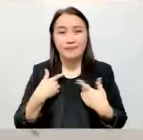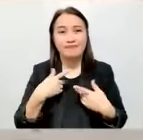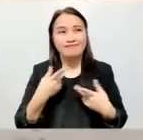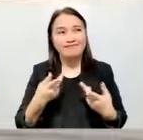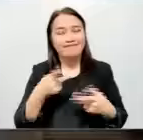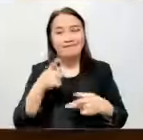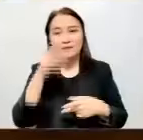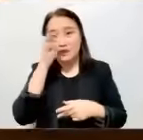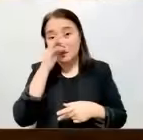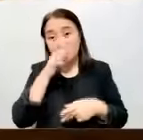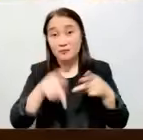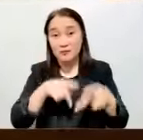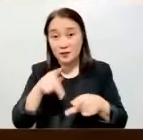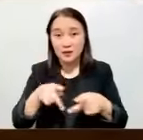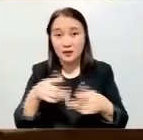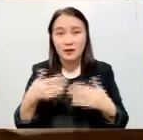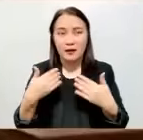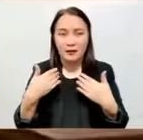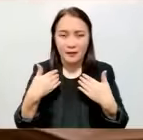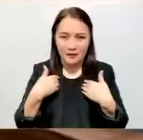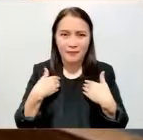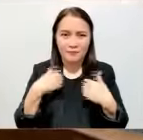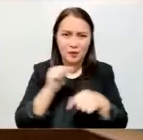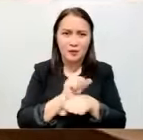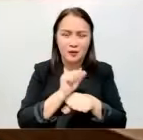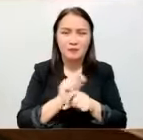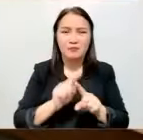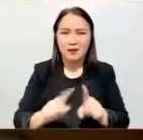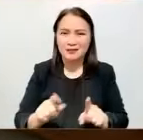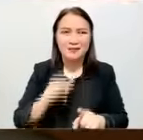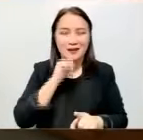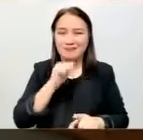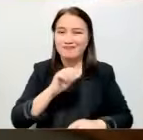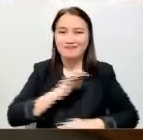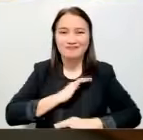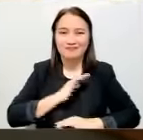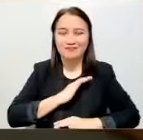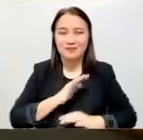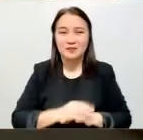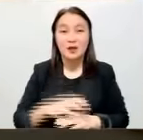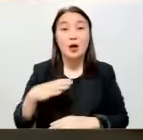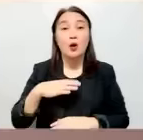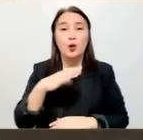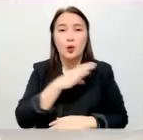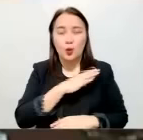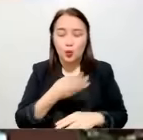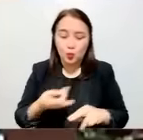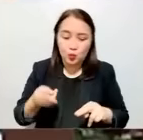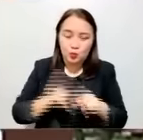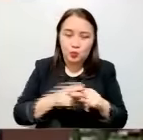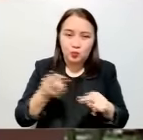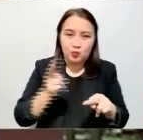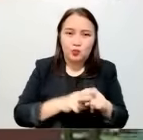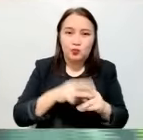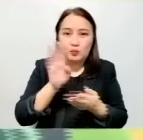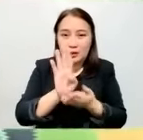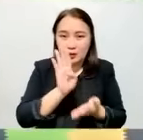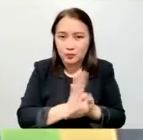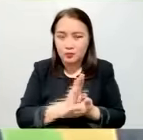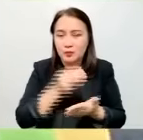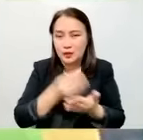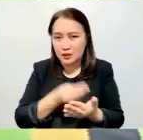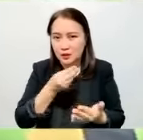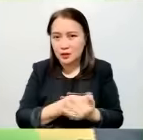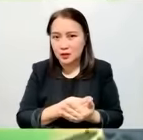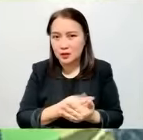talaga sapat. Giit ng senadora, isiningit ng kamera ang bilyon-bilyong pisong pondo ng AKAP saka ginamit ang e-signature